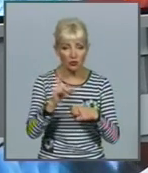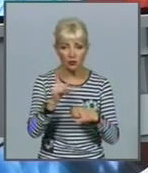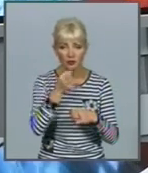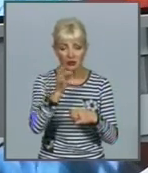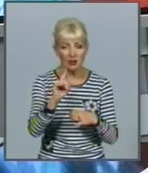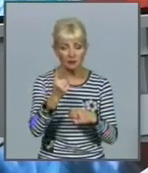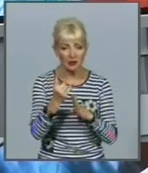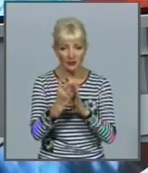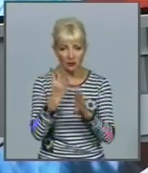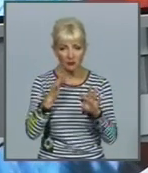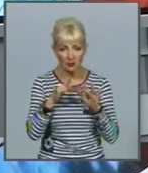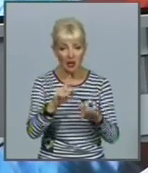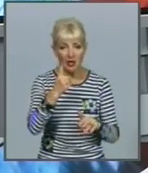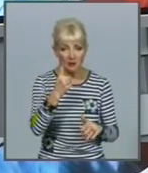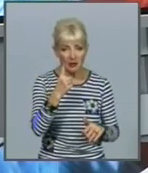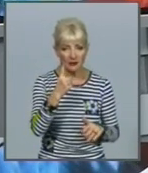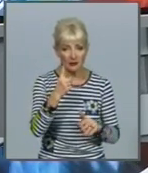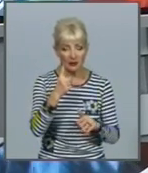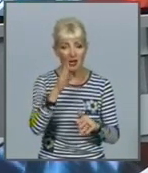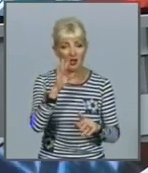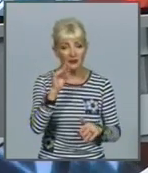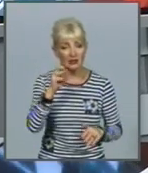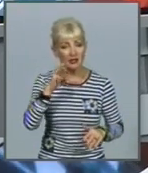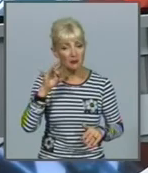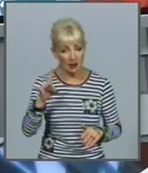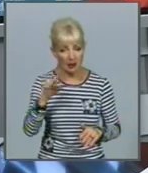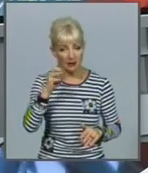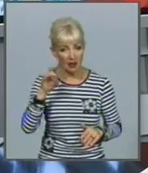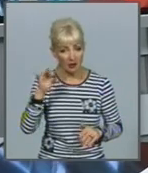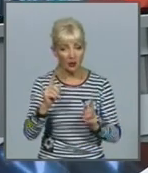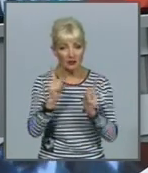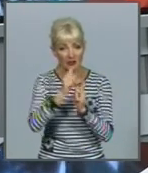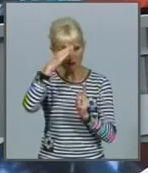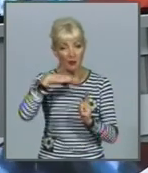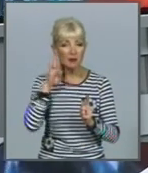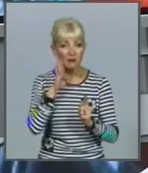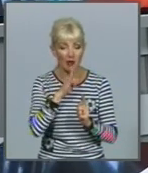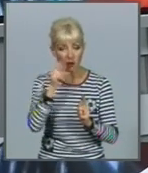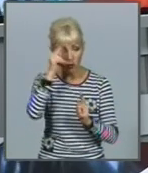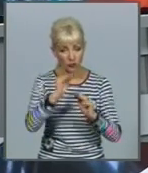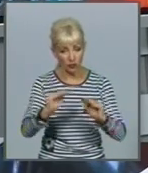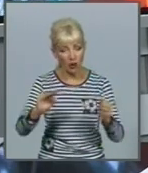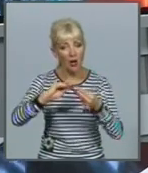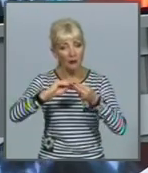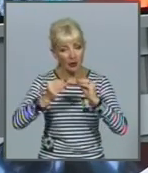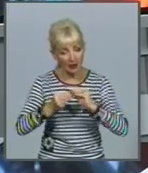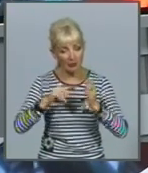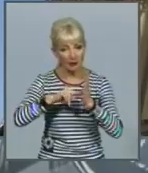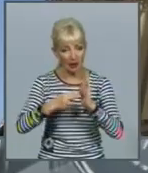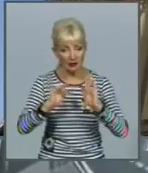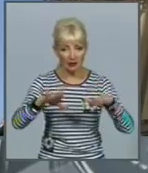Перший віце-мер Ігор Терехов зустрівся з батьками школярів та дошкільнят. Про проблеми, плани та ініціативи у наступному матеріалі.